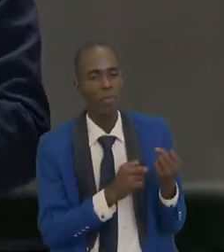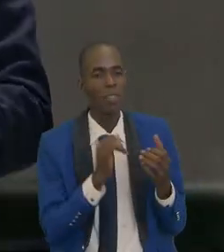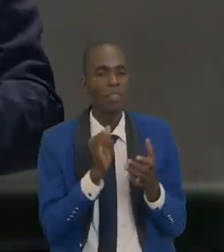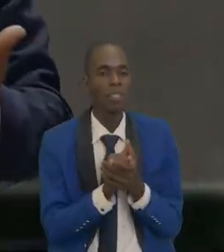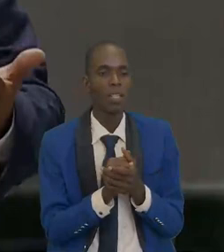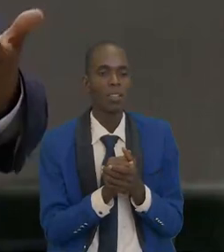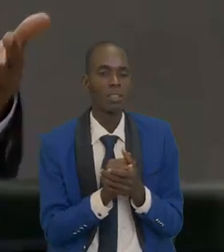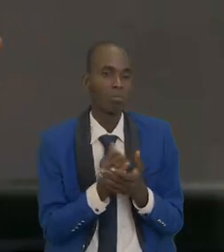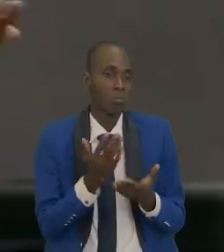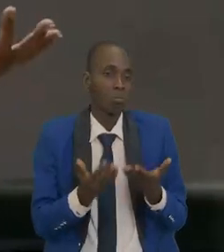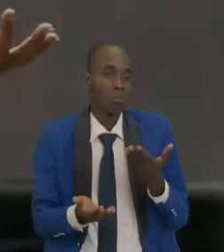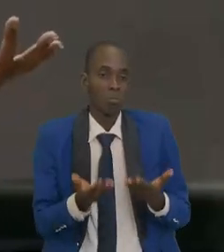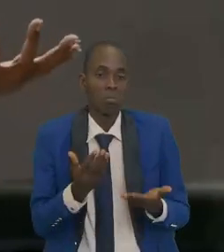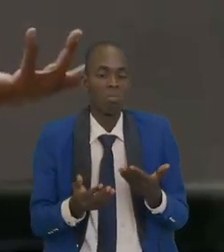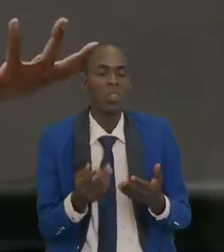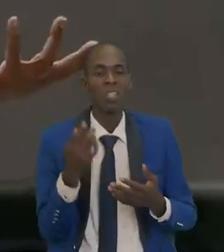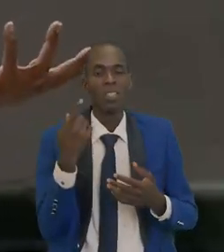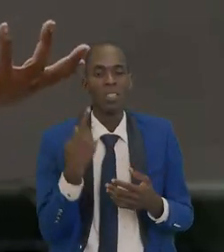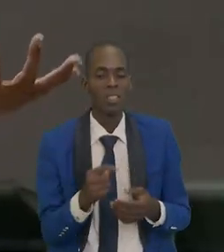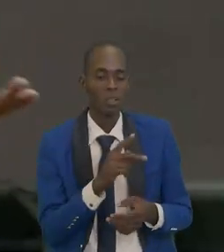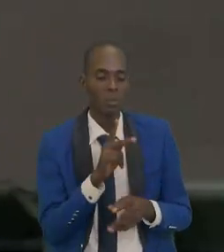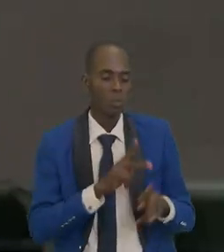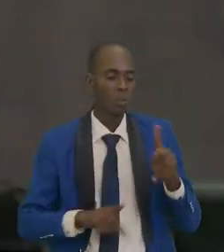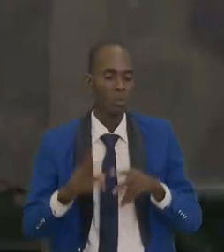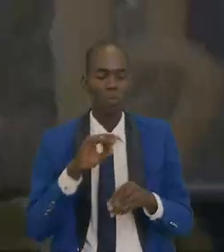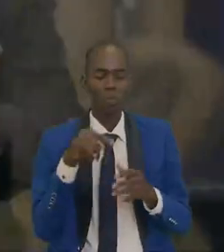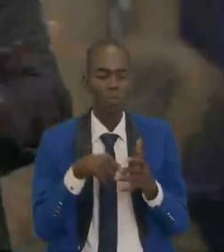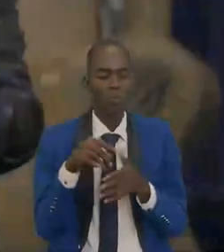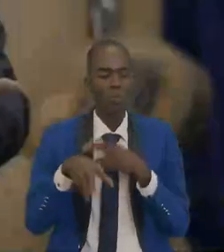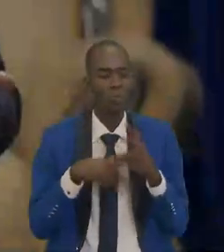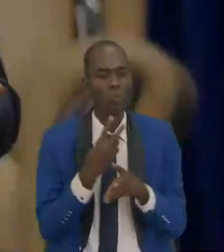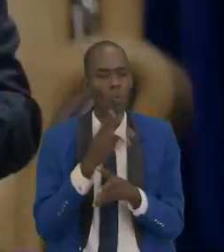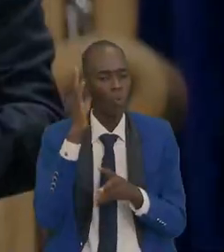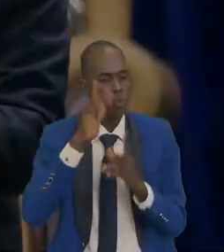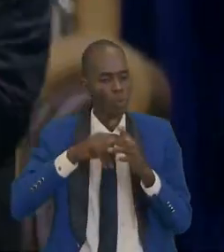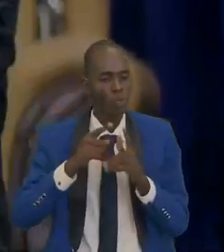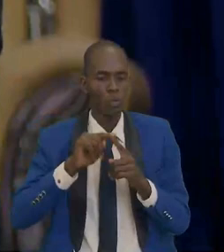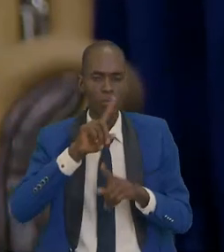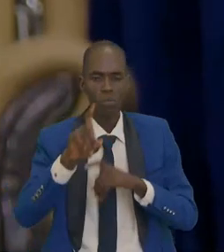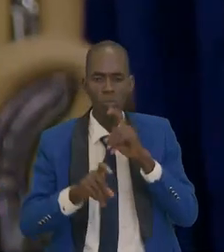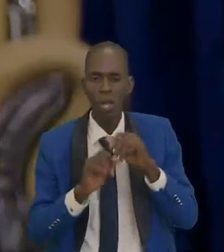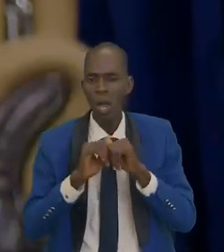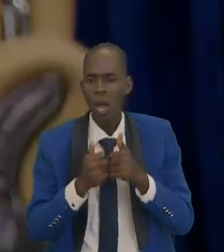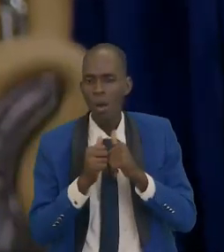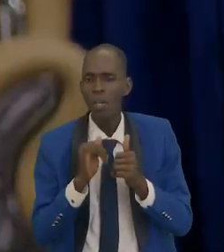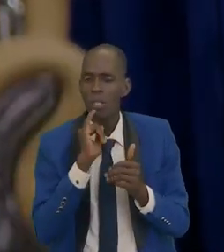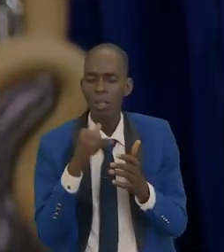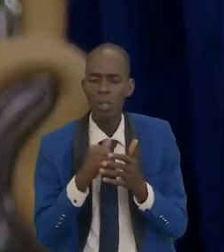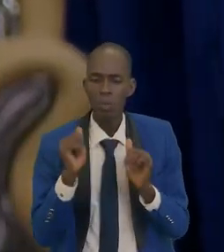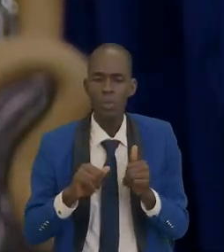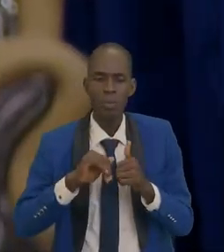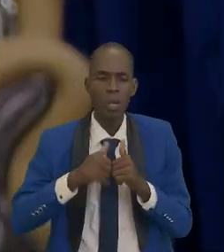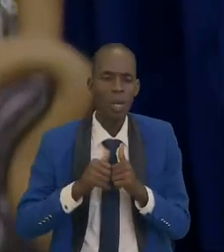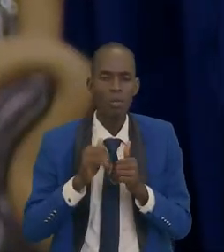Même les royaumes de ce monde vont nous demander qu'est-ce que nous allons faire, comment allons-nous faire, comment opérer